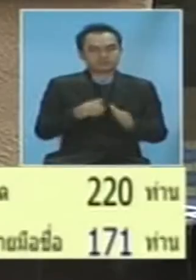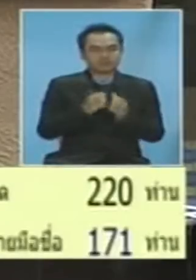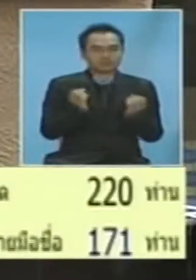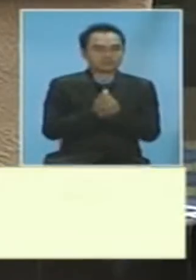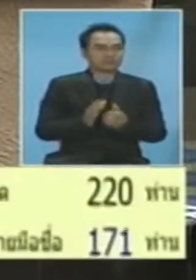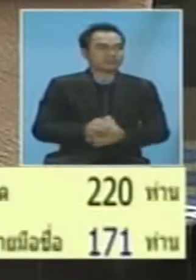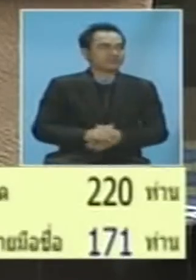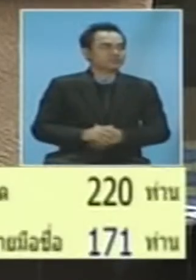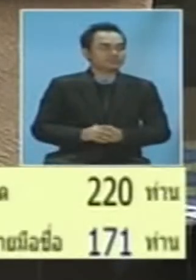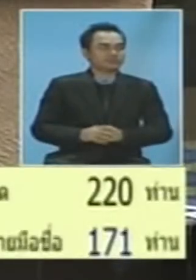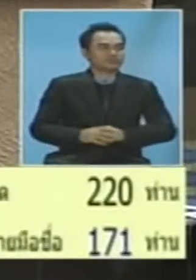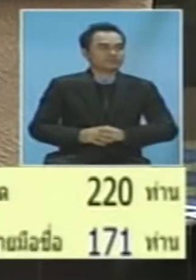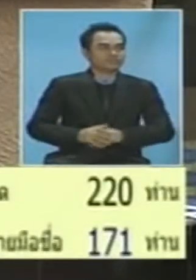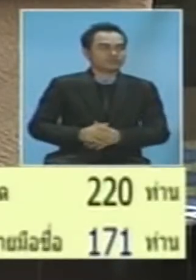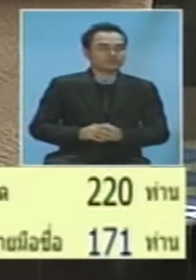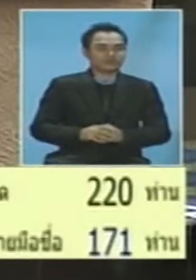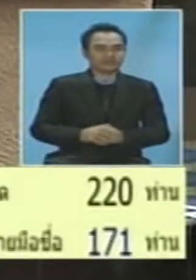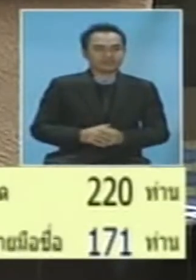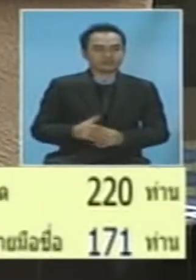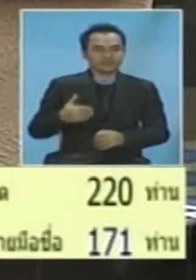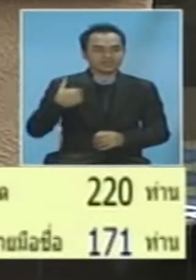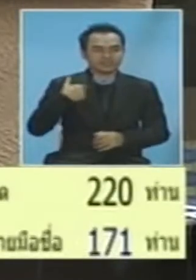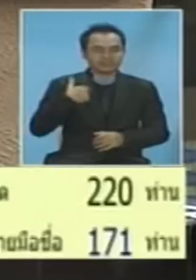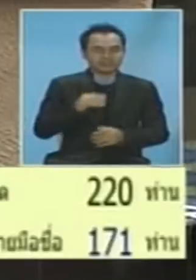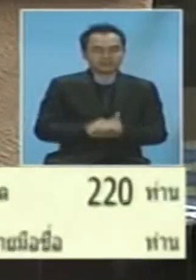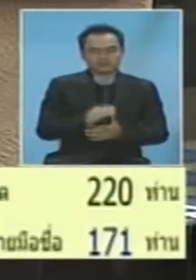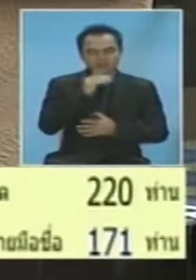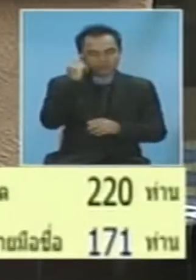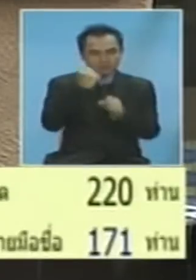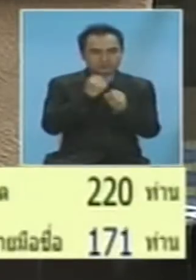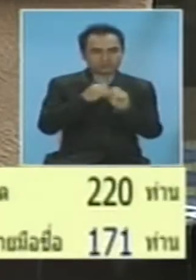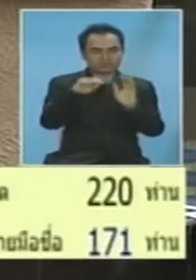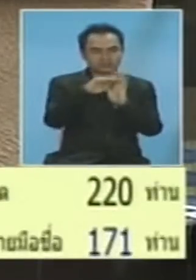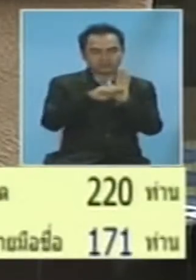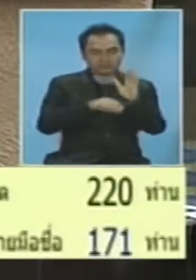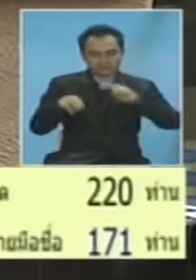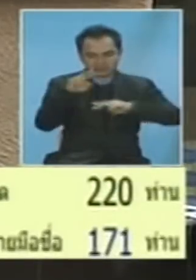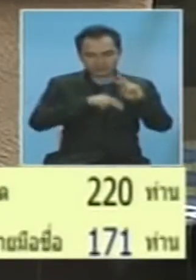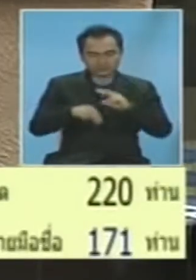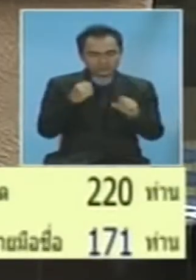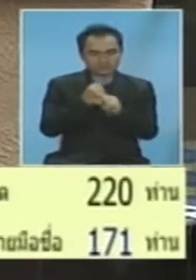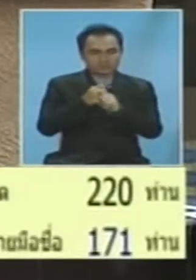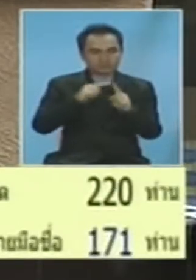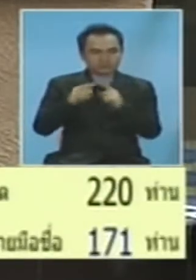ใดๆกระบวนการดำเนินการมาโดยถูกต้องทุกประการ